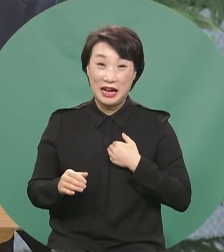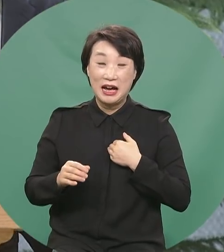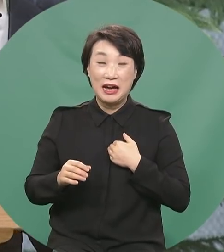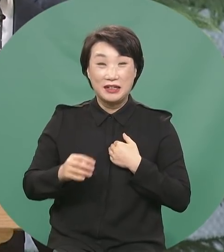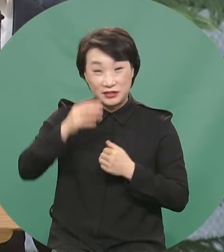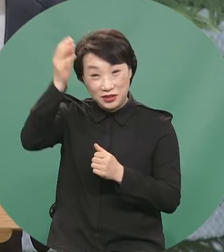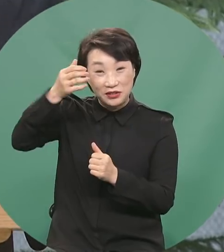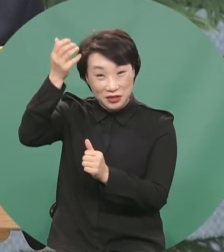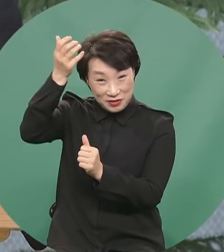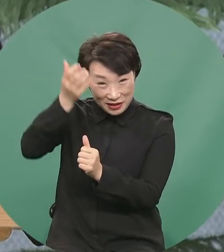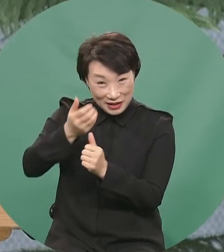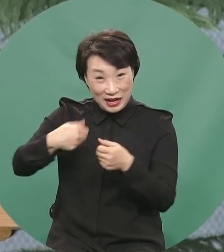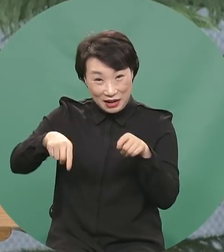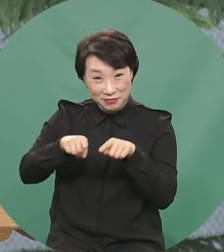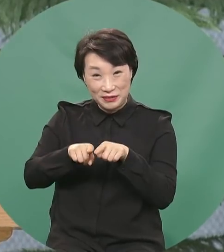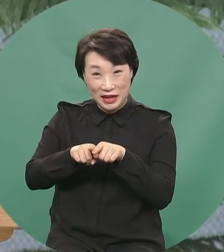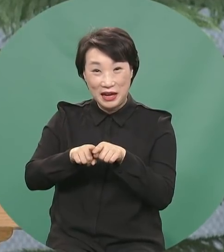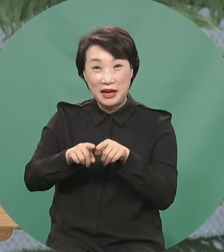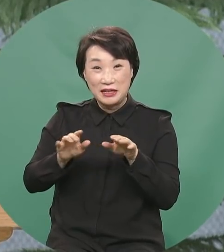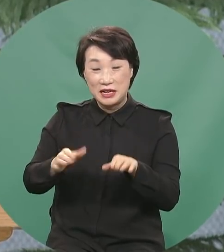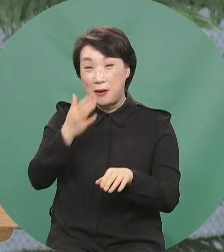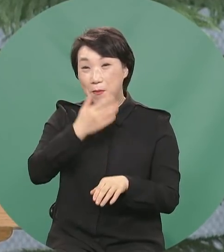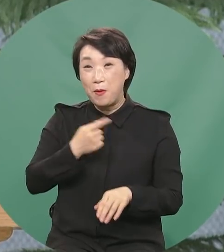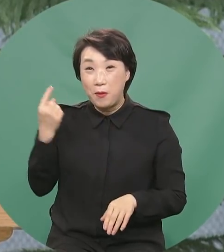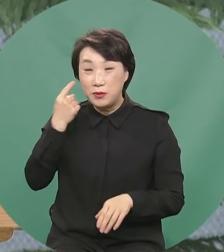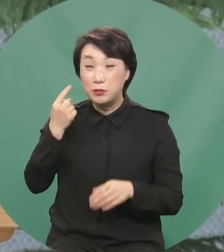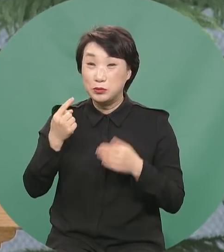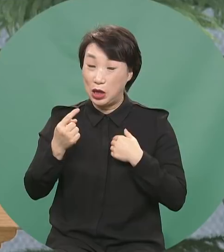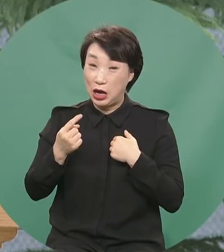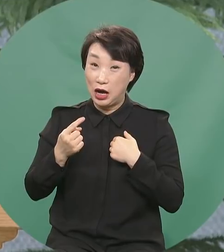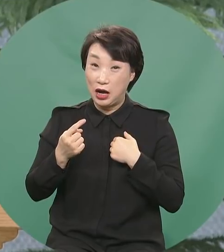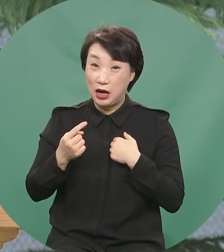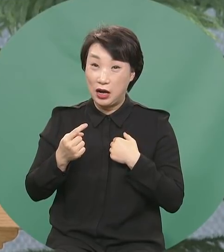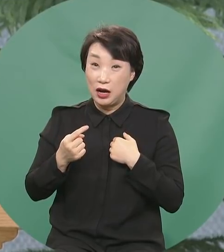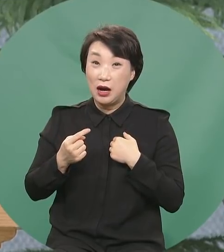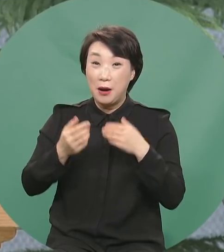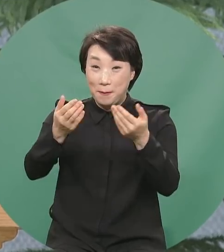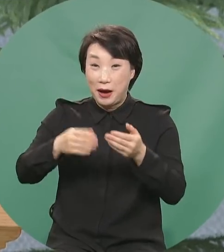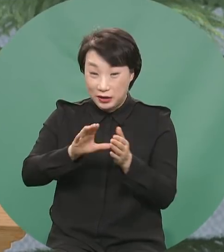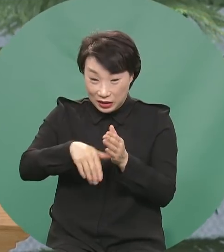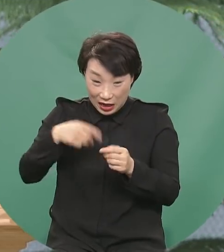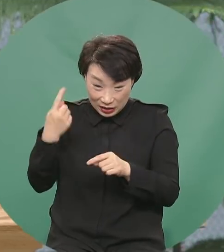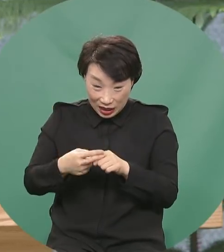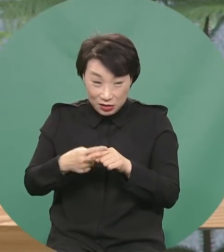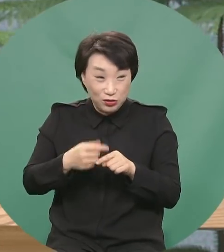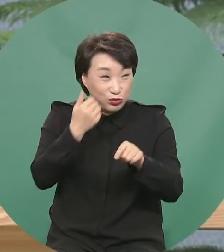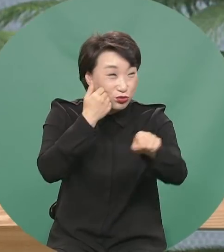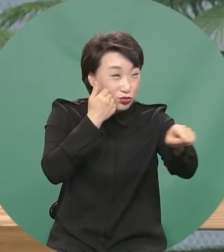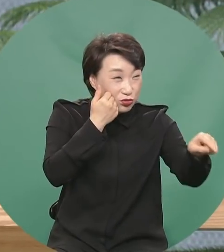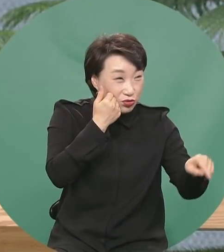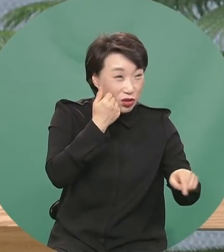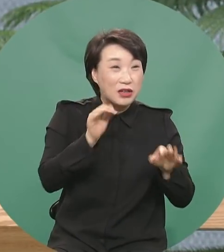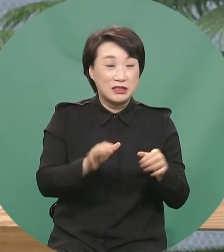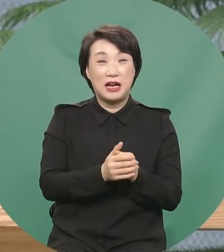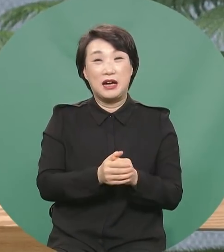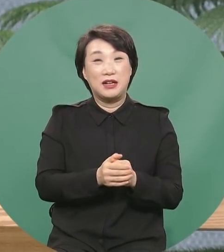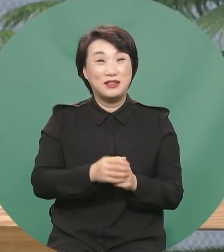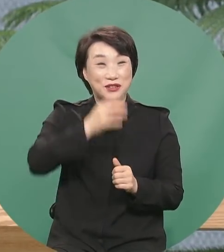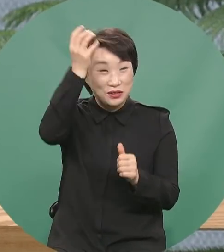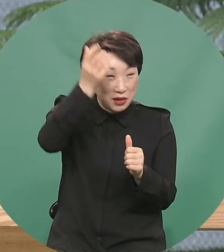성령과 함께 이 복음을 내가 받아들일 때마다 똑같이 다른 사람도 받아들일 수